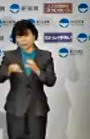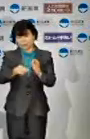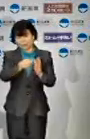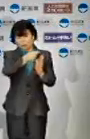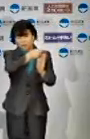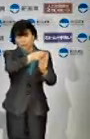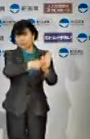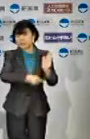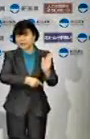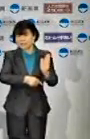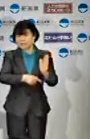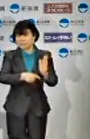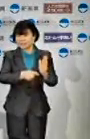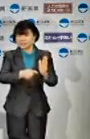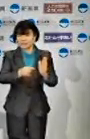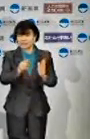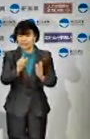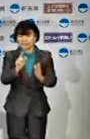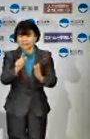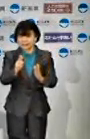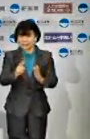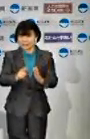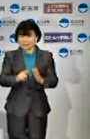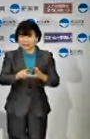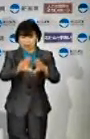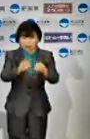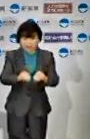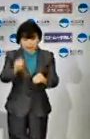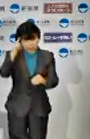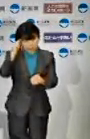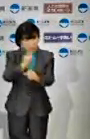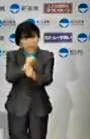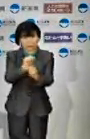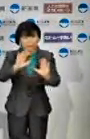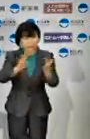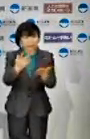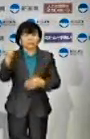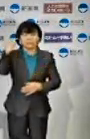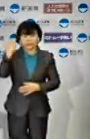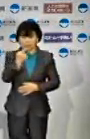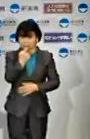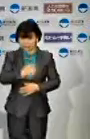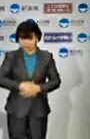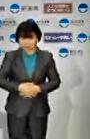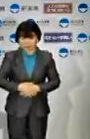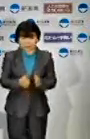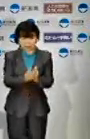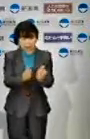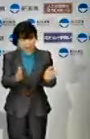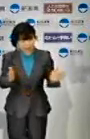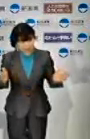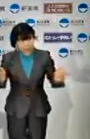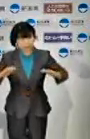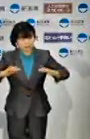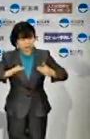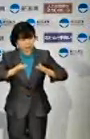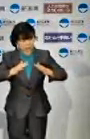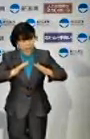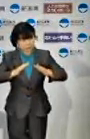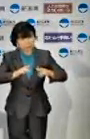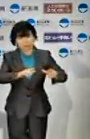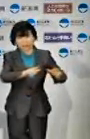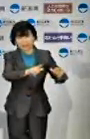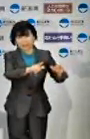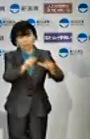思いますけれども、廃止を検討というのは そういうことはないというふうに聞いております。幅広く議論するというお答えをしたら